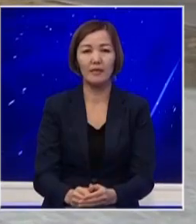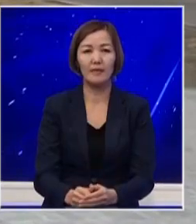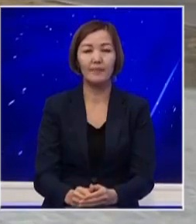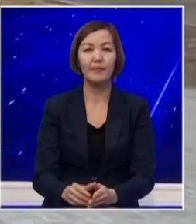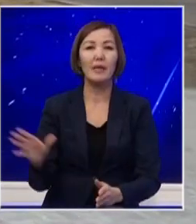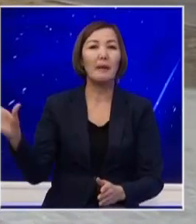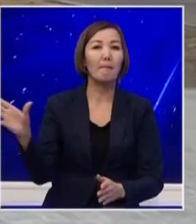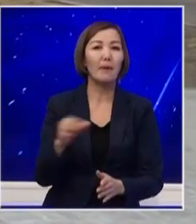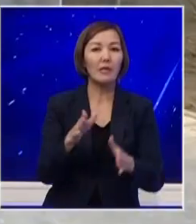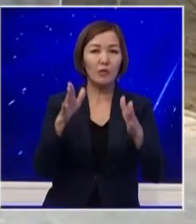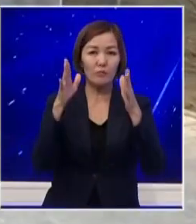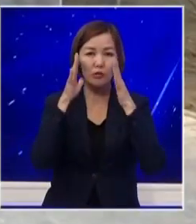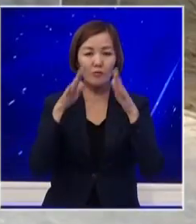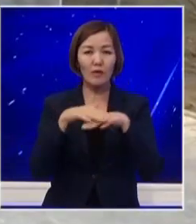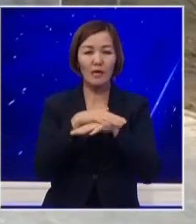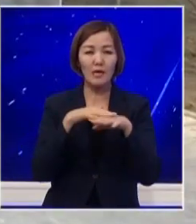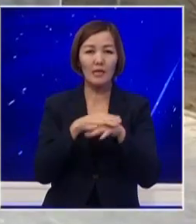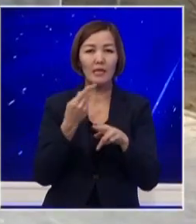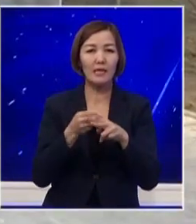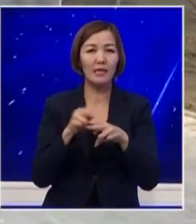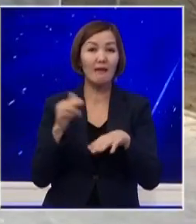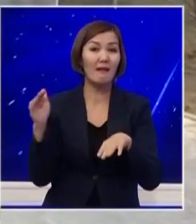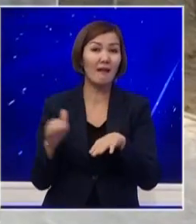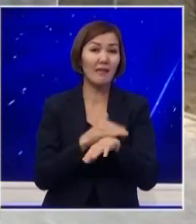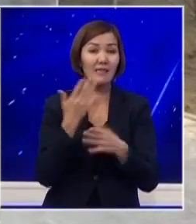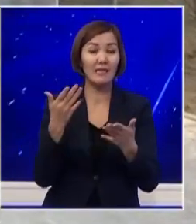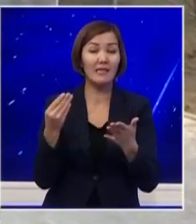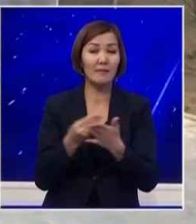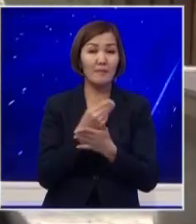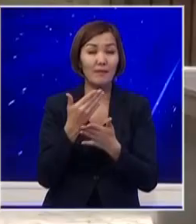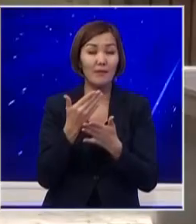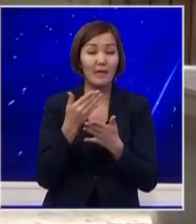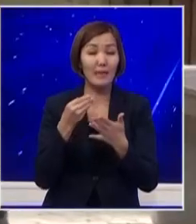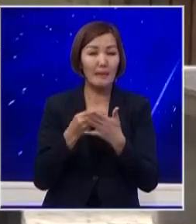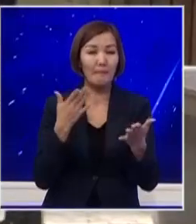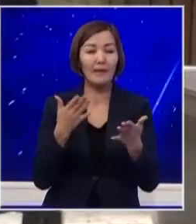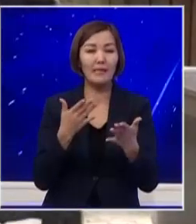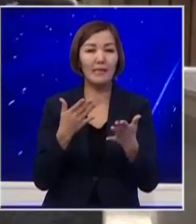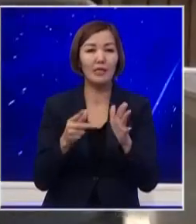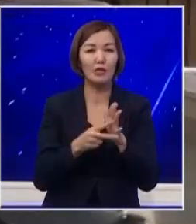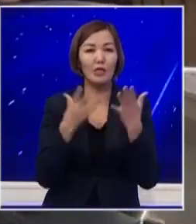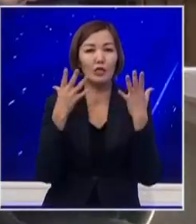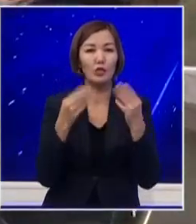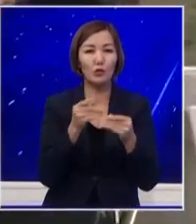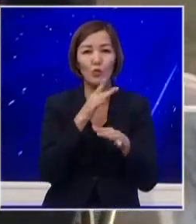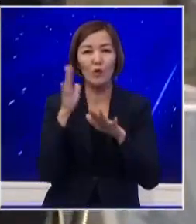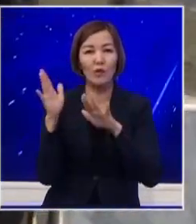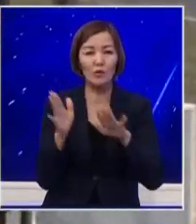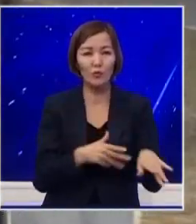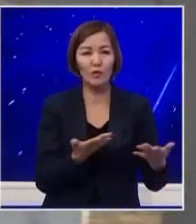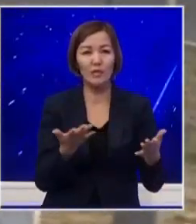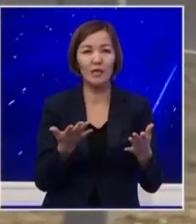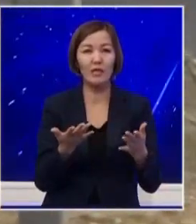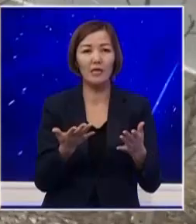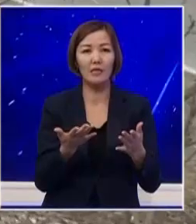Барша мұсылман жұртшылығы мың айдан да қайырлы. Қасиетті Рамазан айының бүгін 8-ші күнін өткірмек. Халық ораза